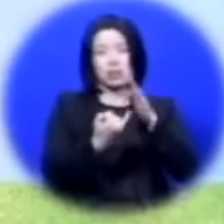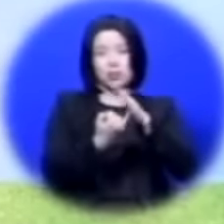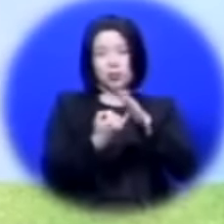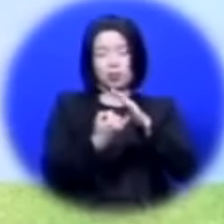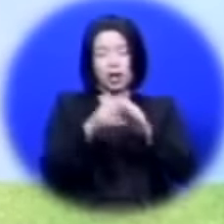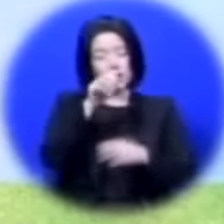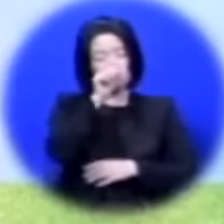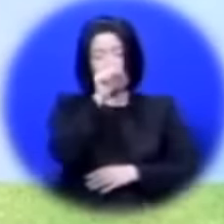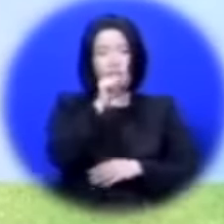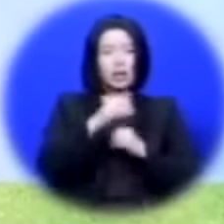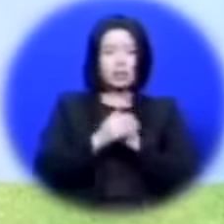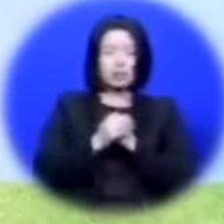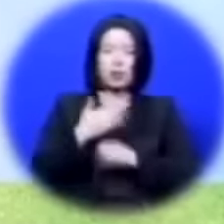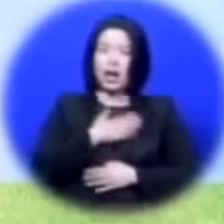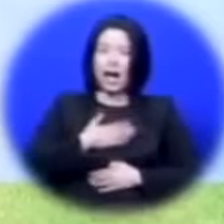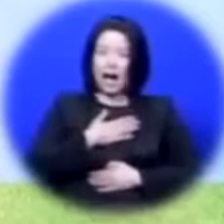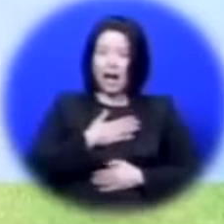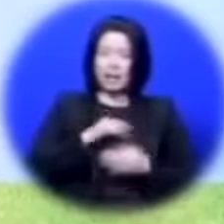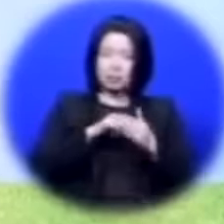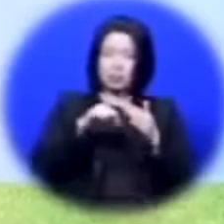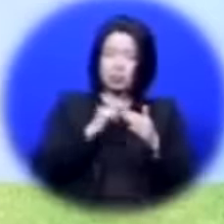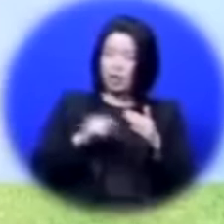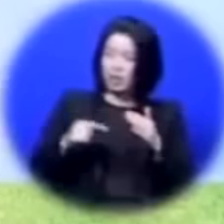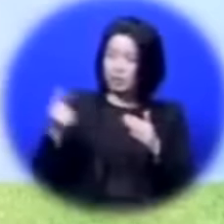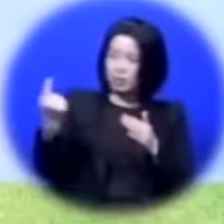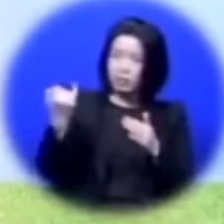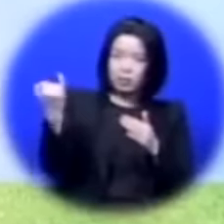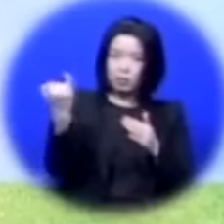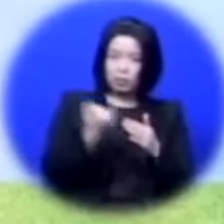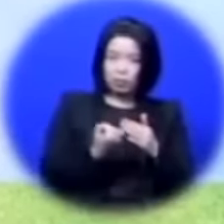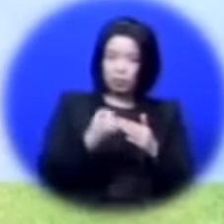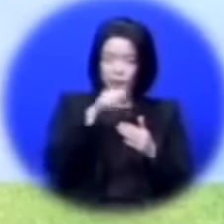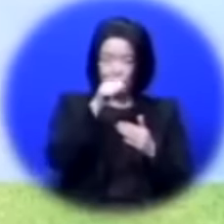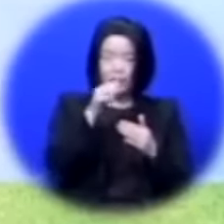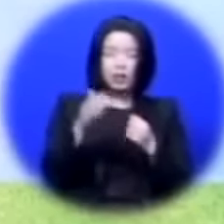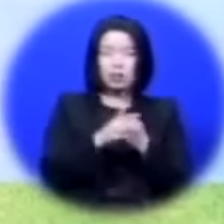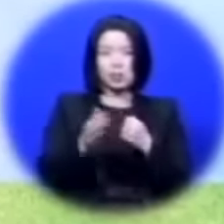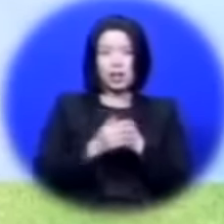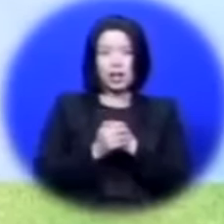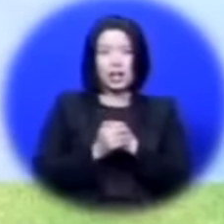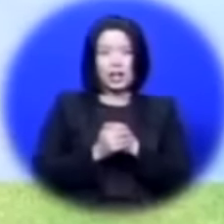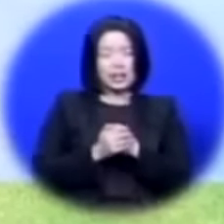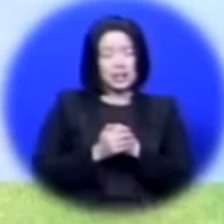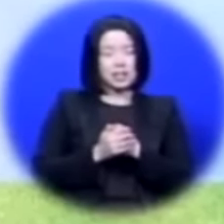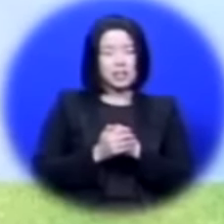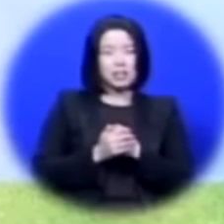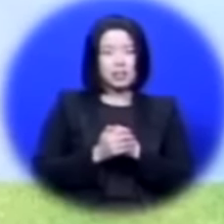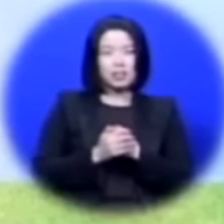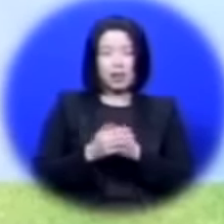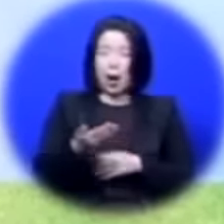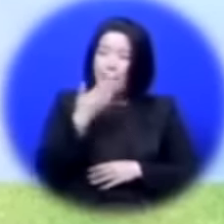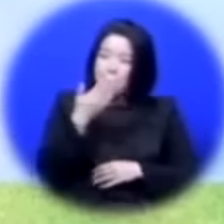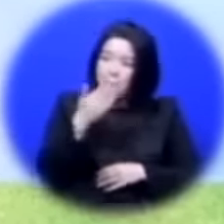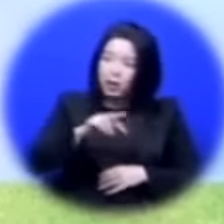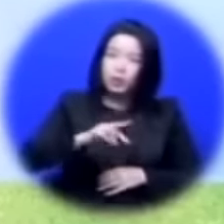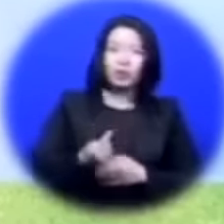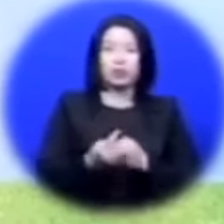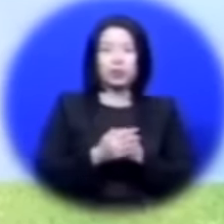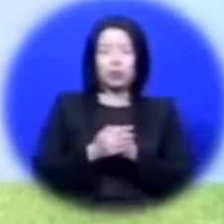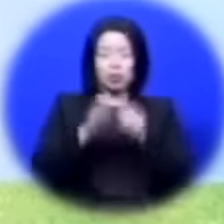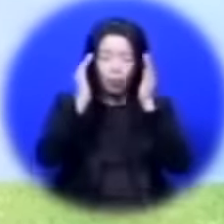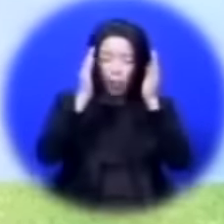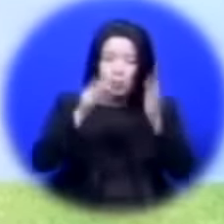가지고 그냥 가슴속에 그 소녀가 들어와 버린 바람에 그래가지고 그냥 먹는 것도